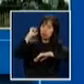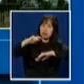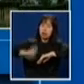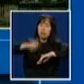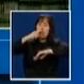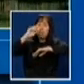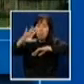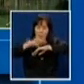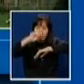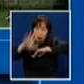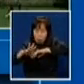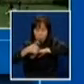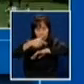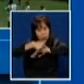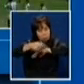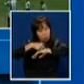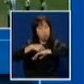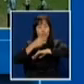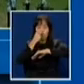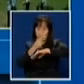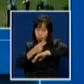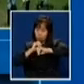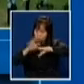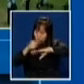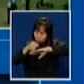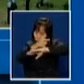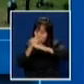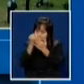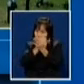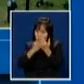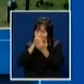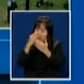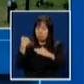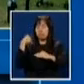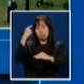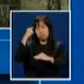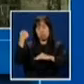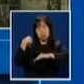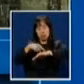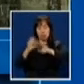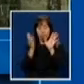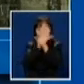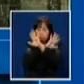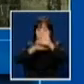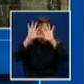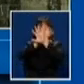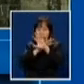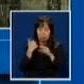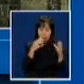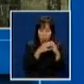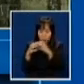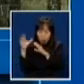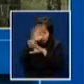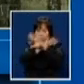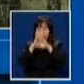ขานะครับสภาพในพื้นที่นั้นเนี่ยก็ต้องบอกครับว่ามีทั้งสองฝ่ายเนี่ยปะปนกันอยู่นะครับแต่ด้วยข้อตกล